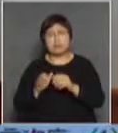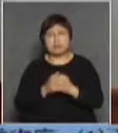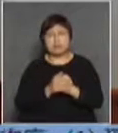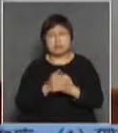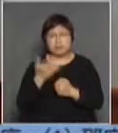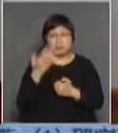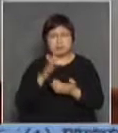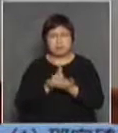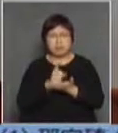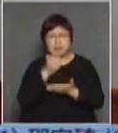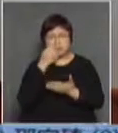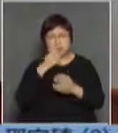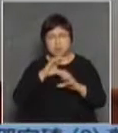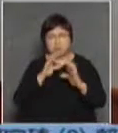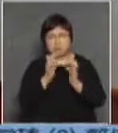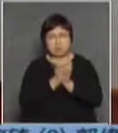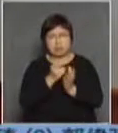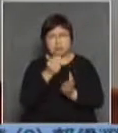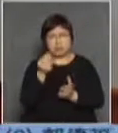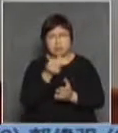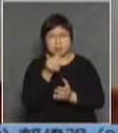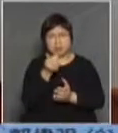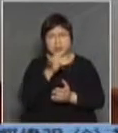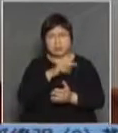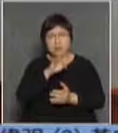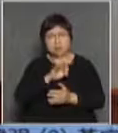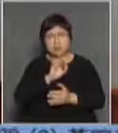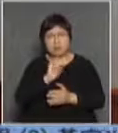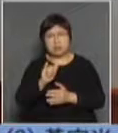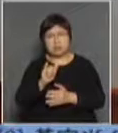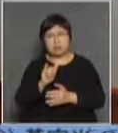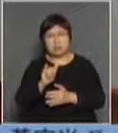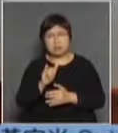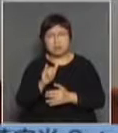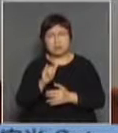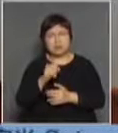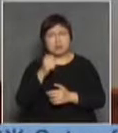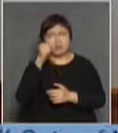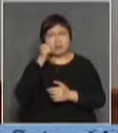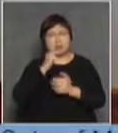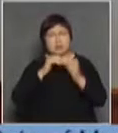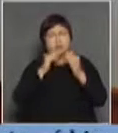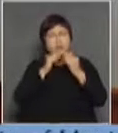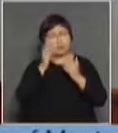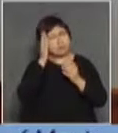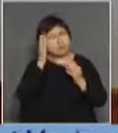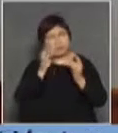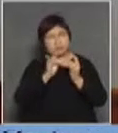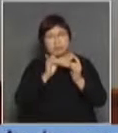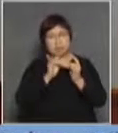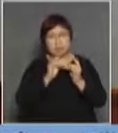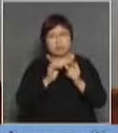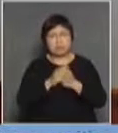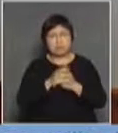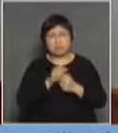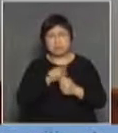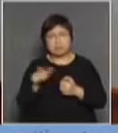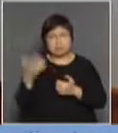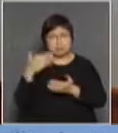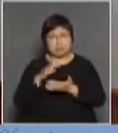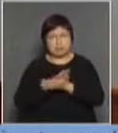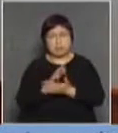全港共有73,600個安老院舍宿位，較5年前